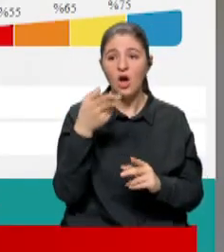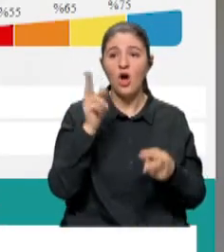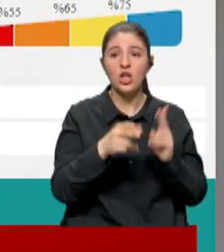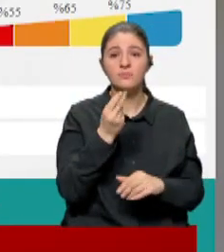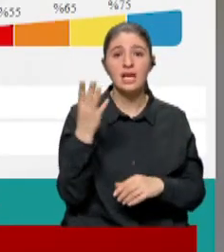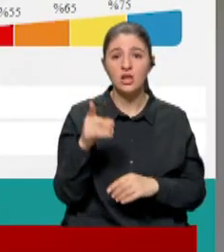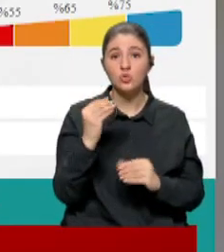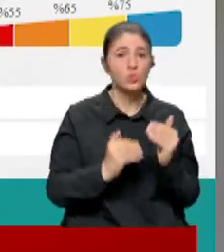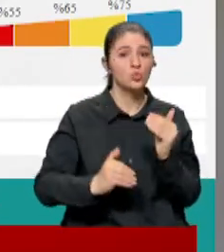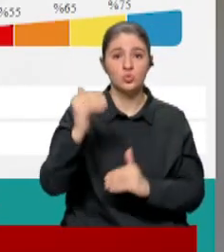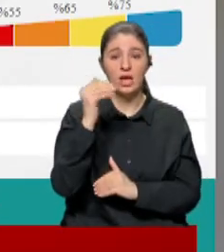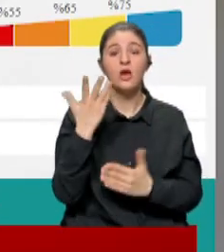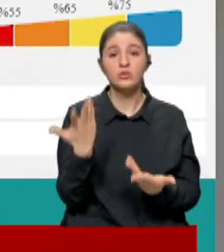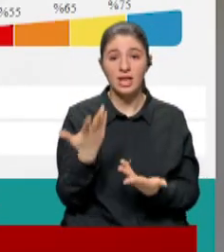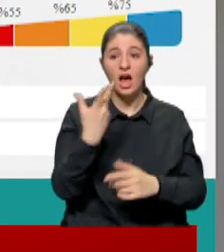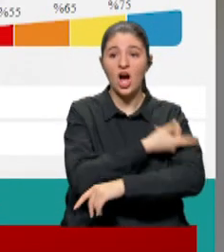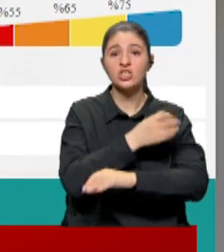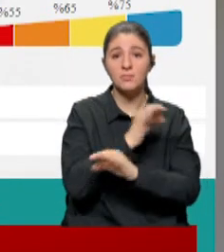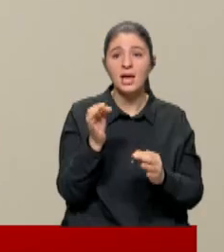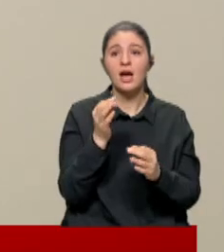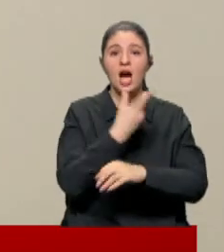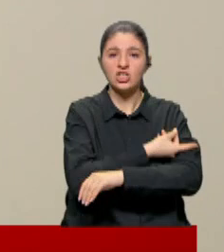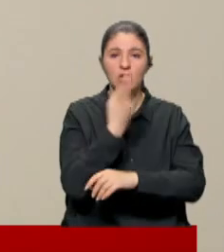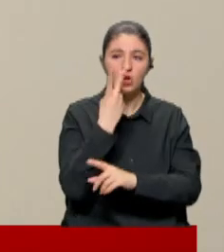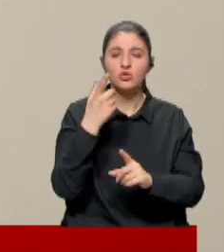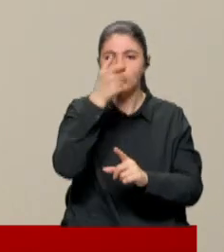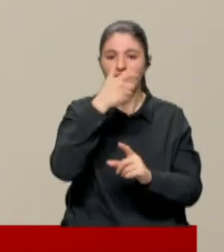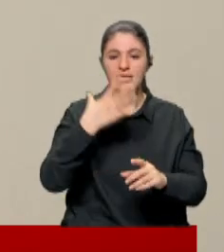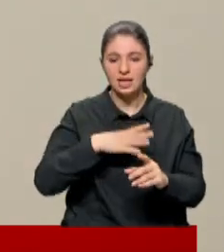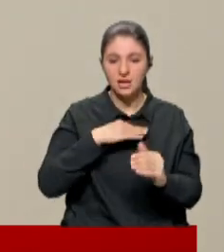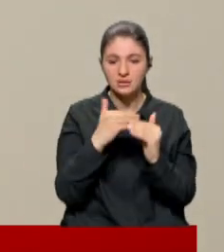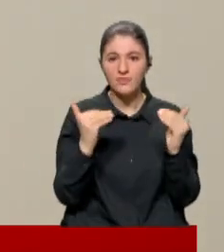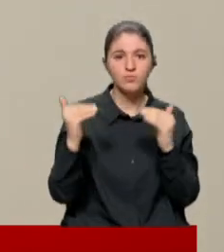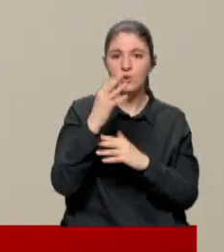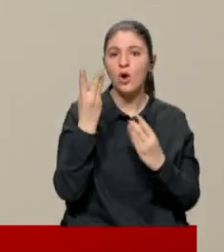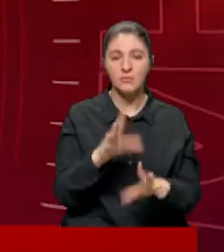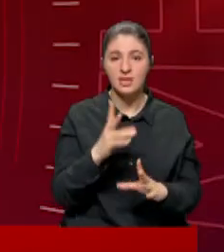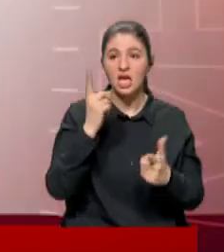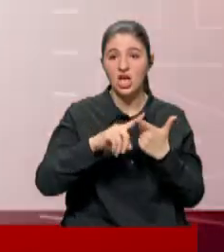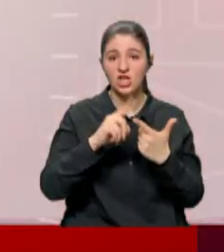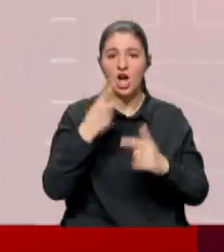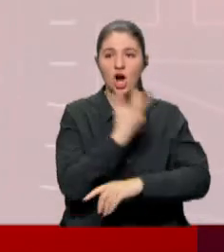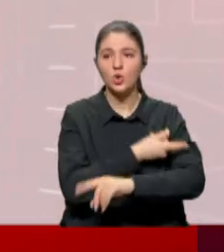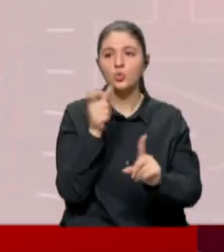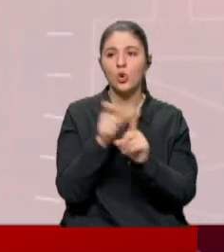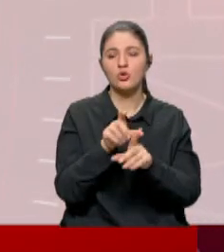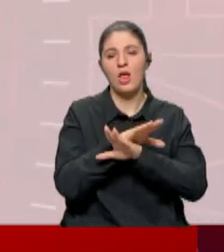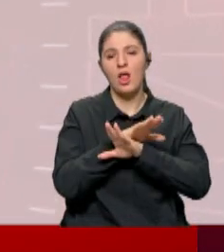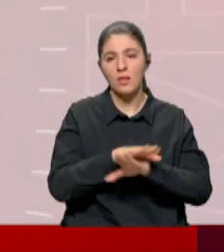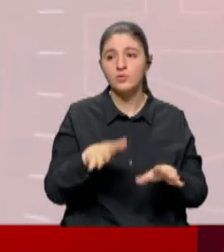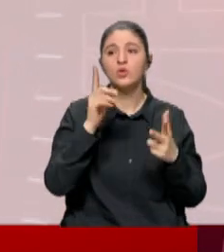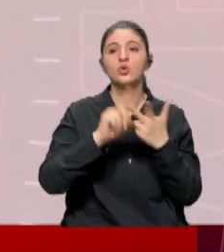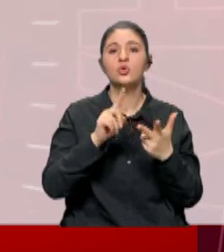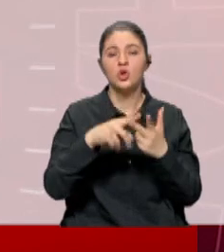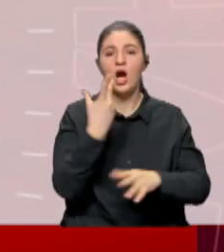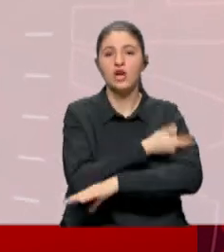vefat sayıları da çok yüksek. Üstelik aşılamada da Türkiye istenilen seviyeye ulaşamadı. İki dozun koruyuculuğu düştü. Üçüncü